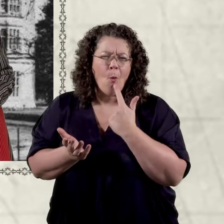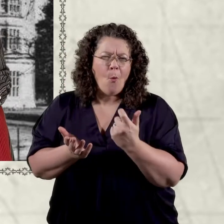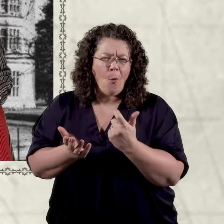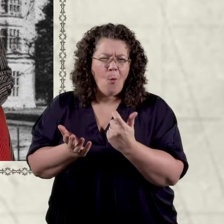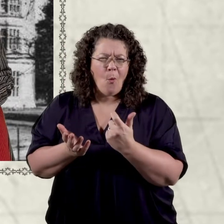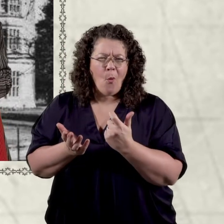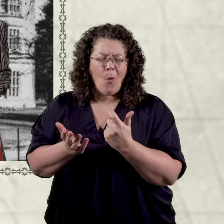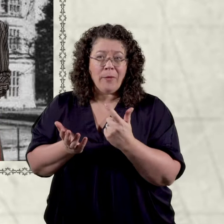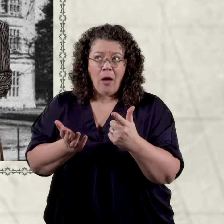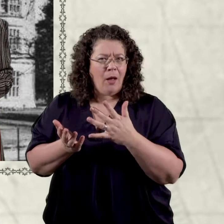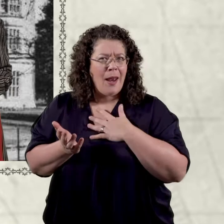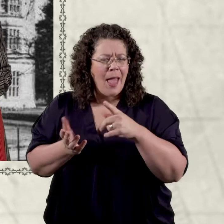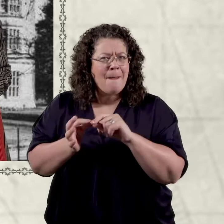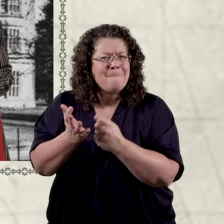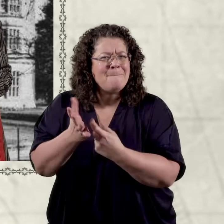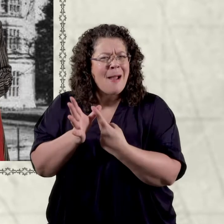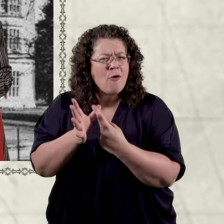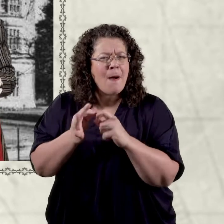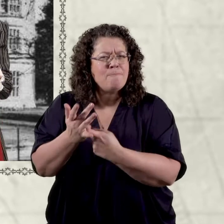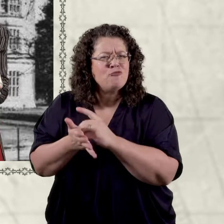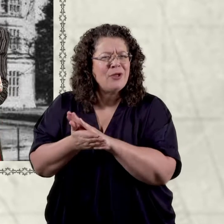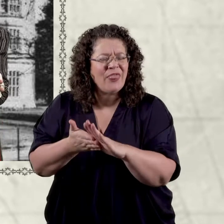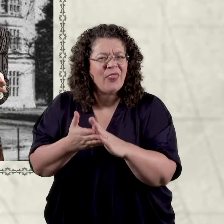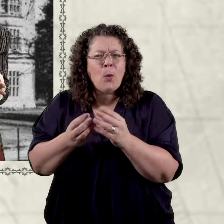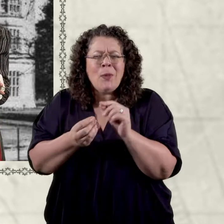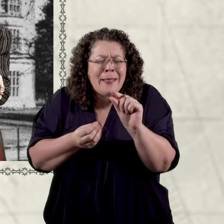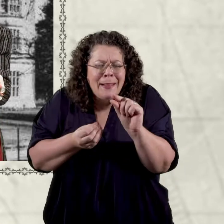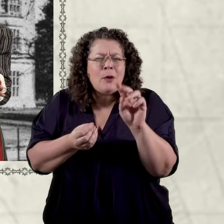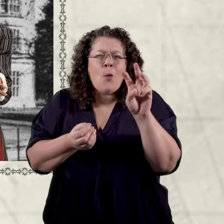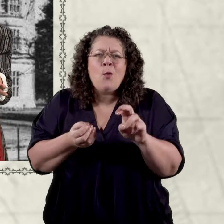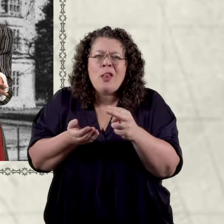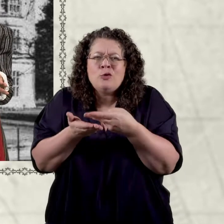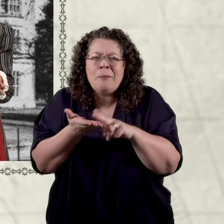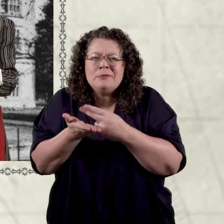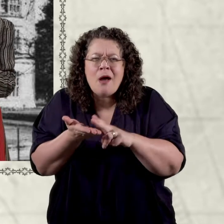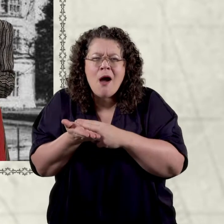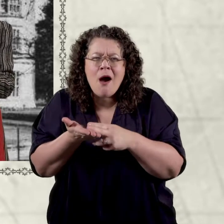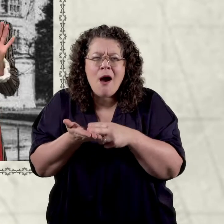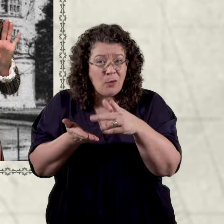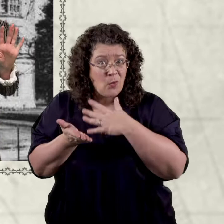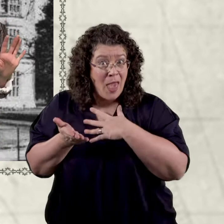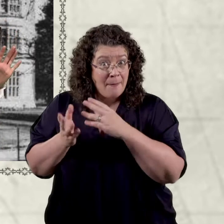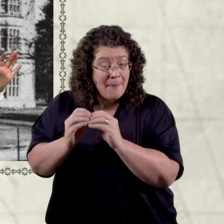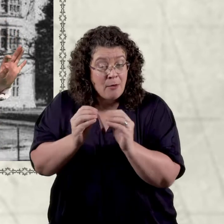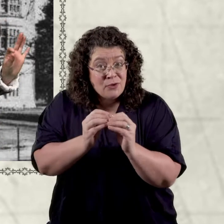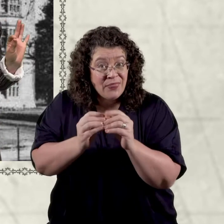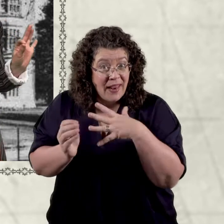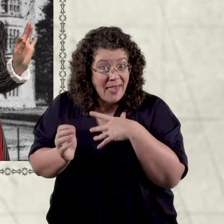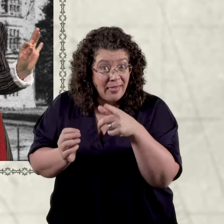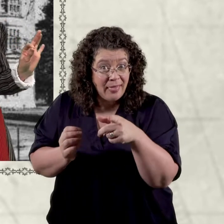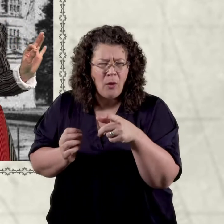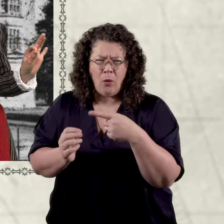Welsh rarebit? A bara brith gyda menyn Cymreig? Ydych chi'n hoffi bara brith? Oh, dyna oedd